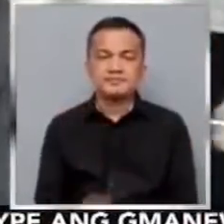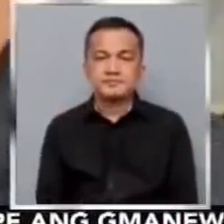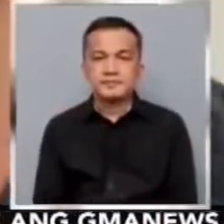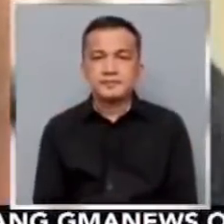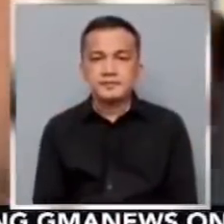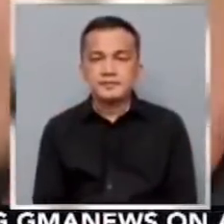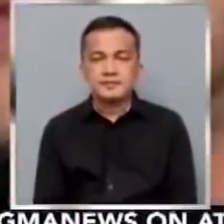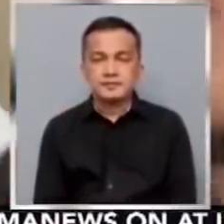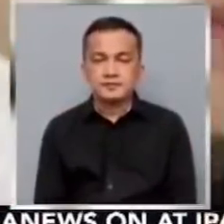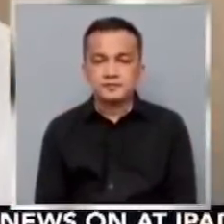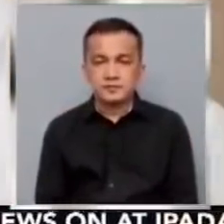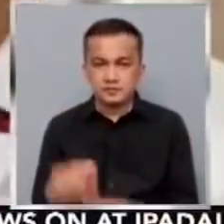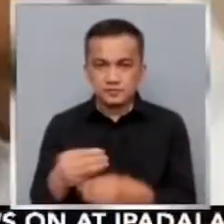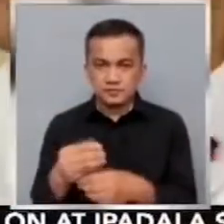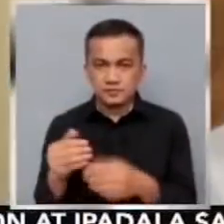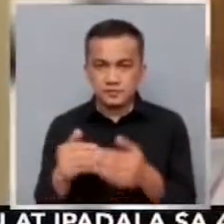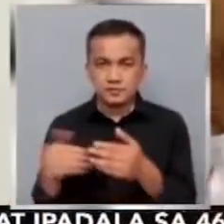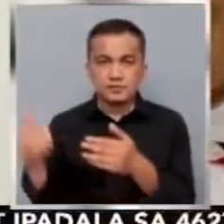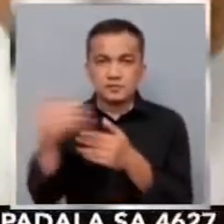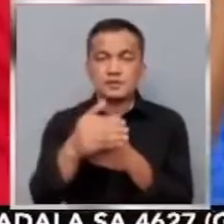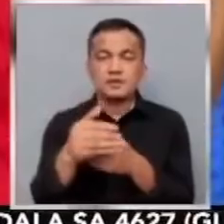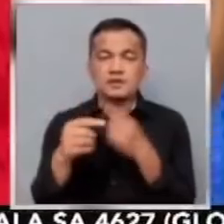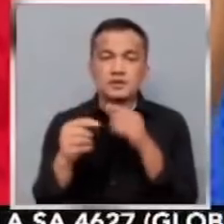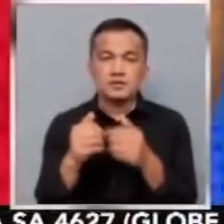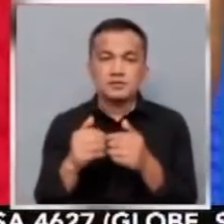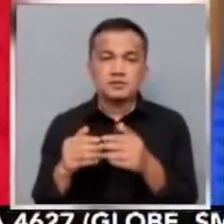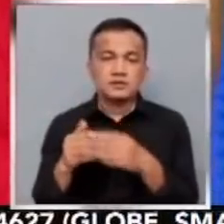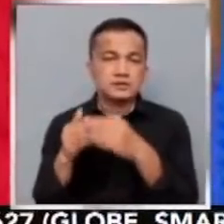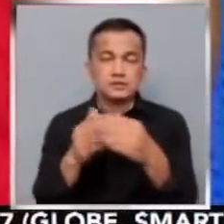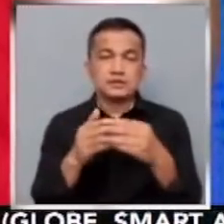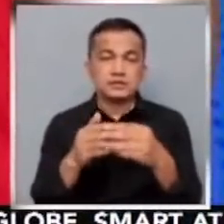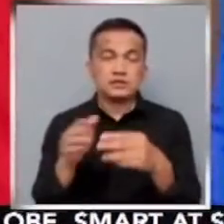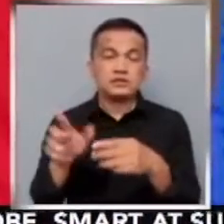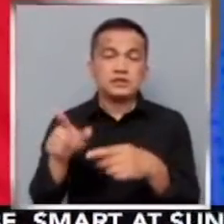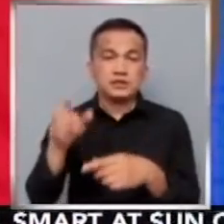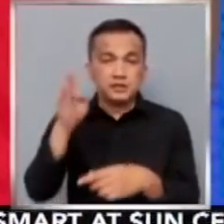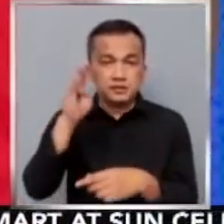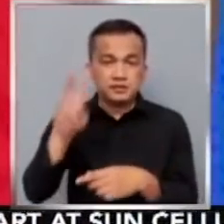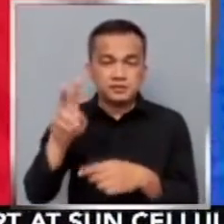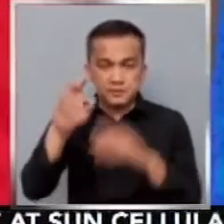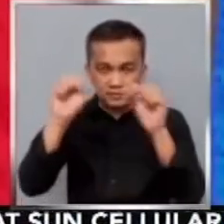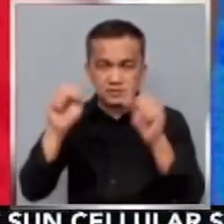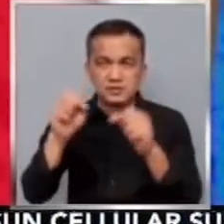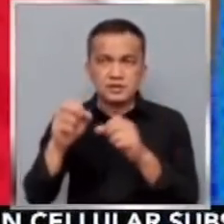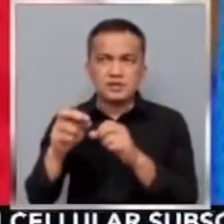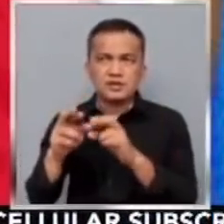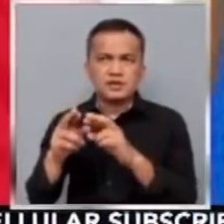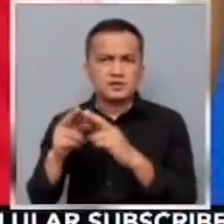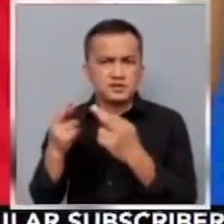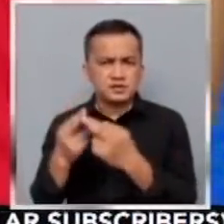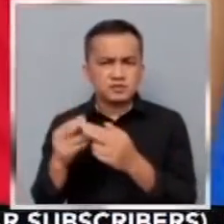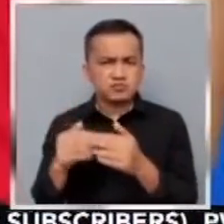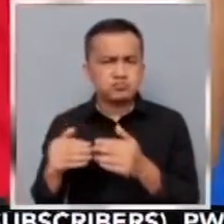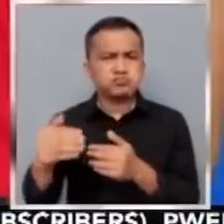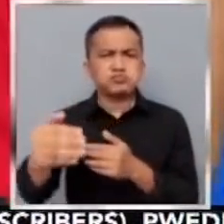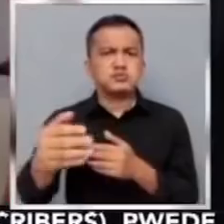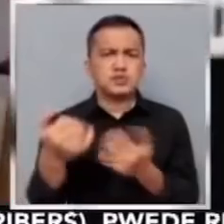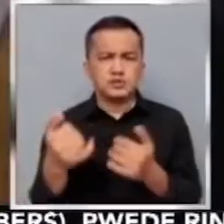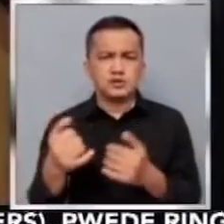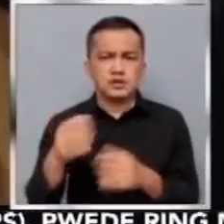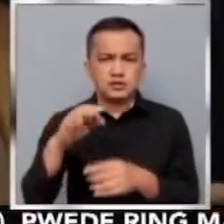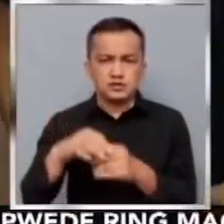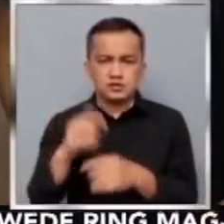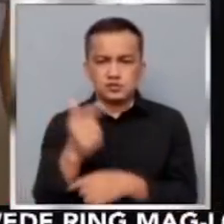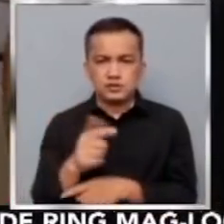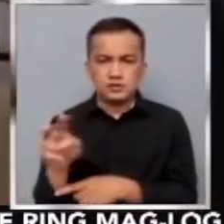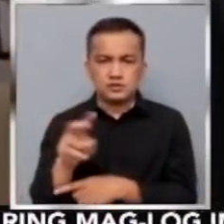Bukod sa pangunguna ni Bongbong Marcos sa karera sa pagkapangulo, ilan pang kaanak niyang umaarangkada rin ngayong eleksyon 2022. Ang kanyang anak